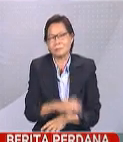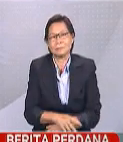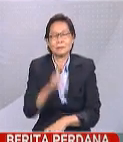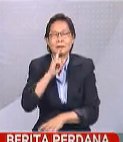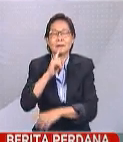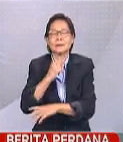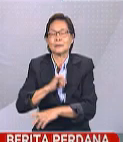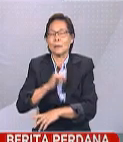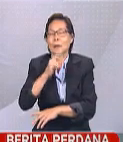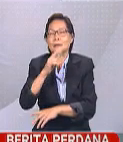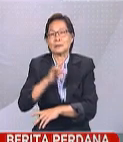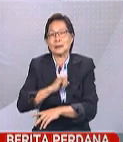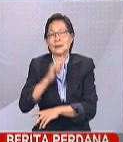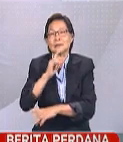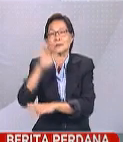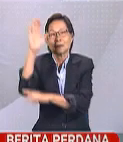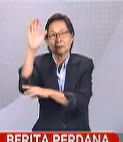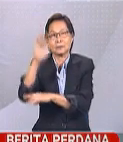janji.